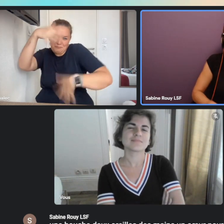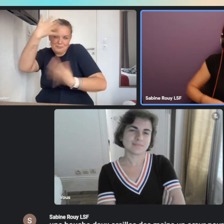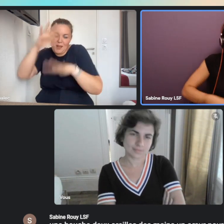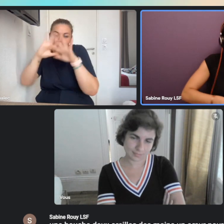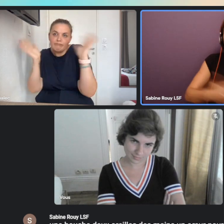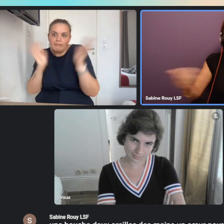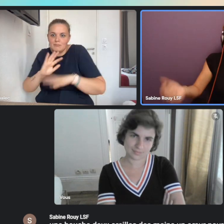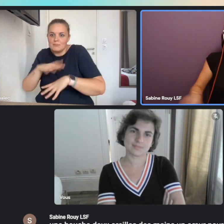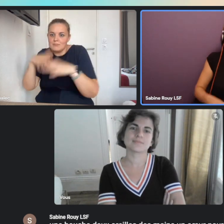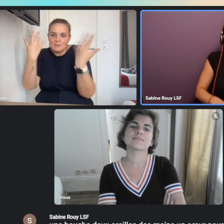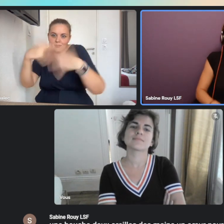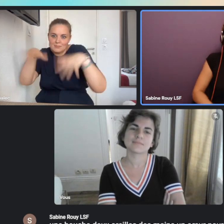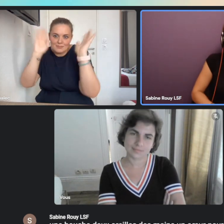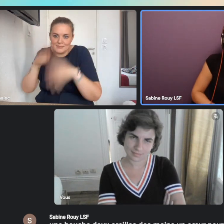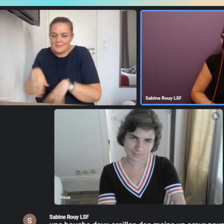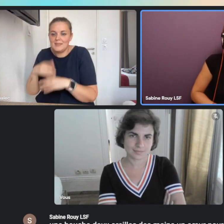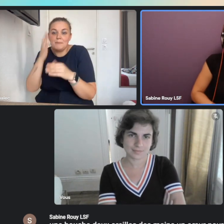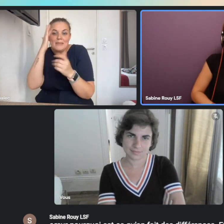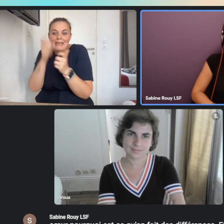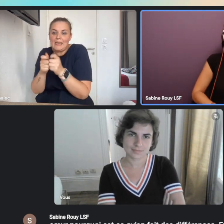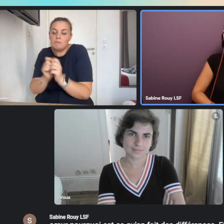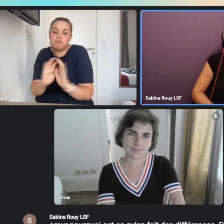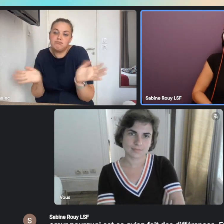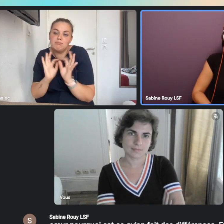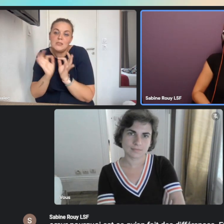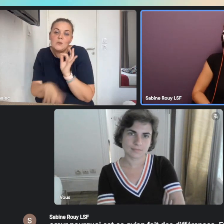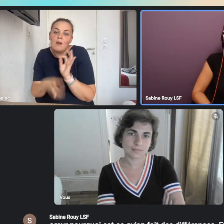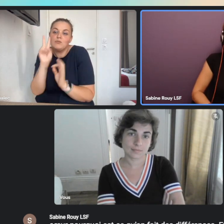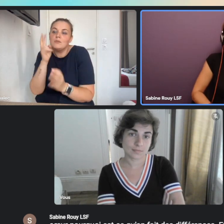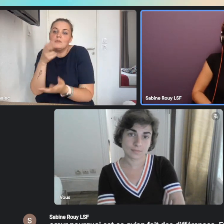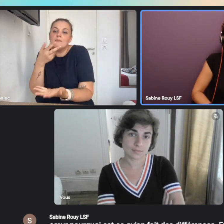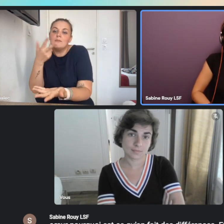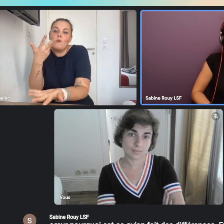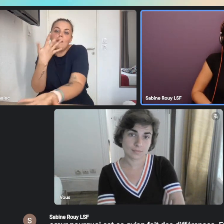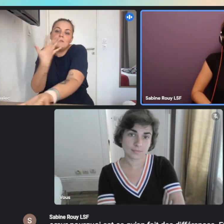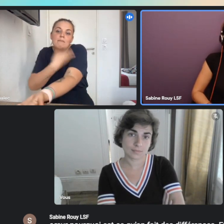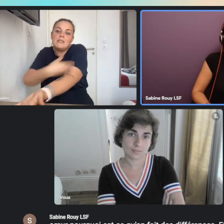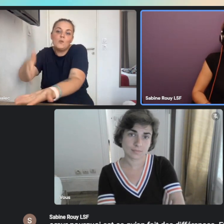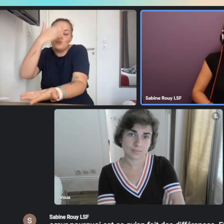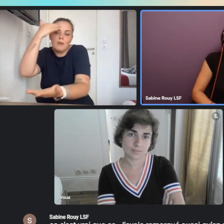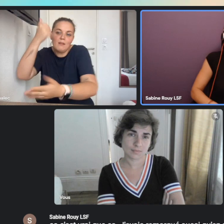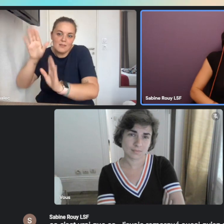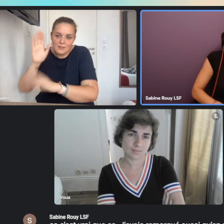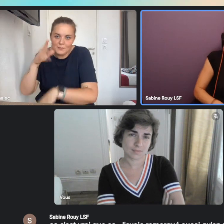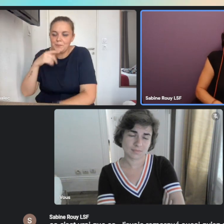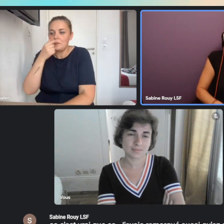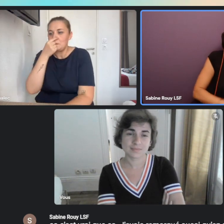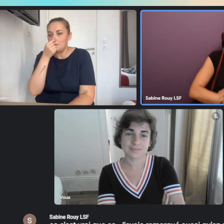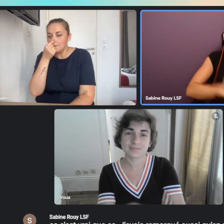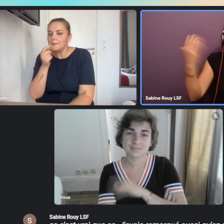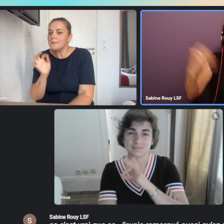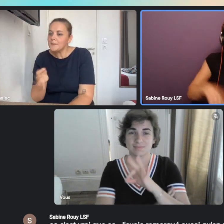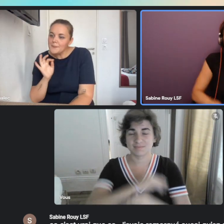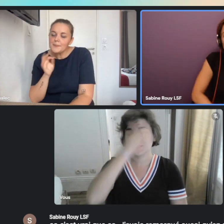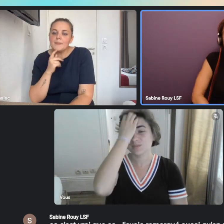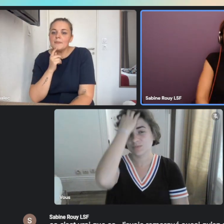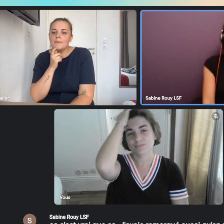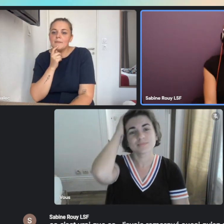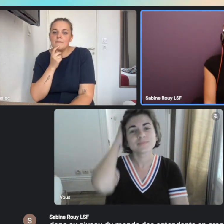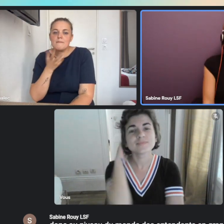Avec, des tonnes et des tonnes et des tonnes d'informations, enfin voilà et en fait, si on clique quelque chose, je sais pas, on peut